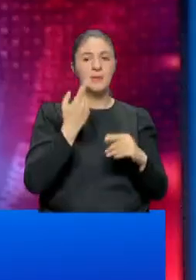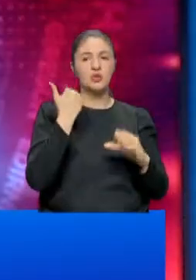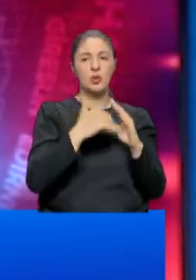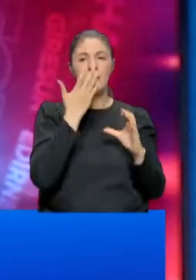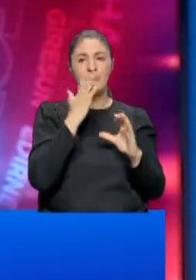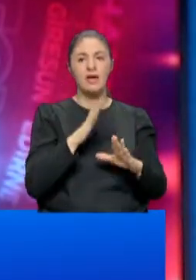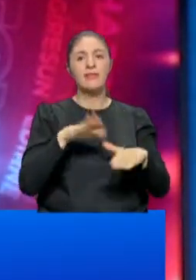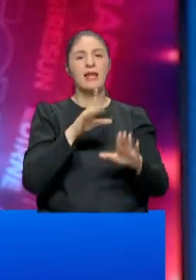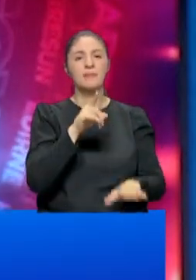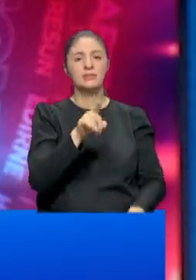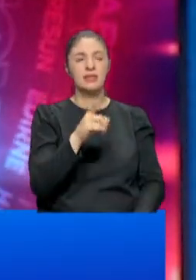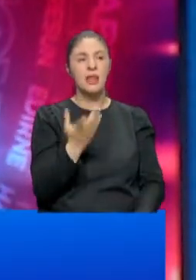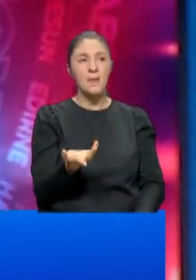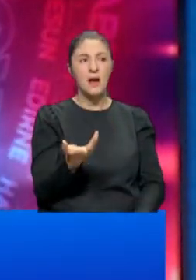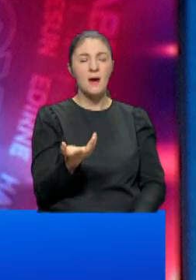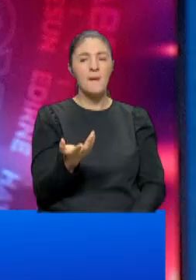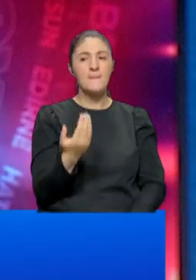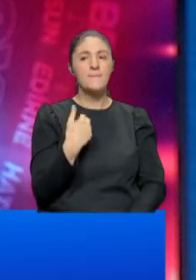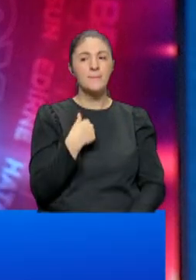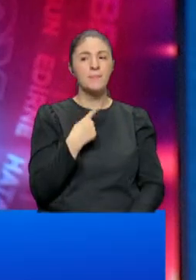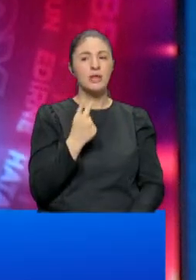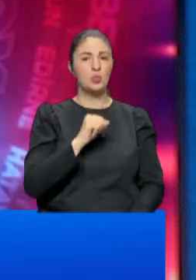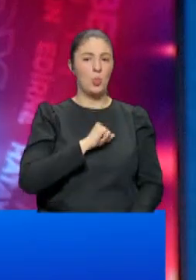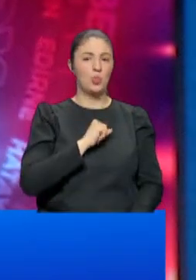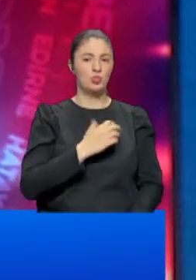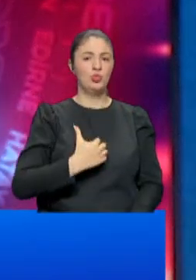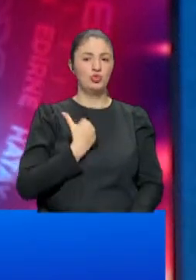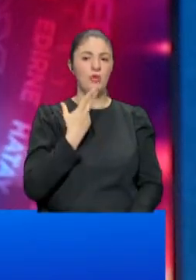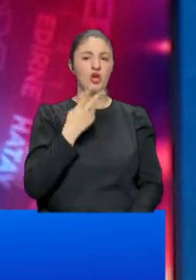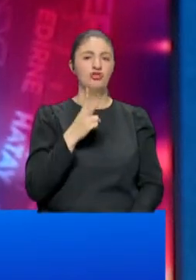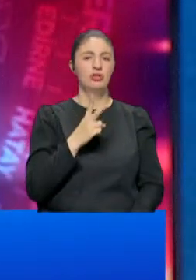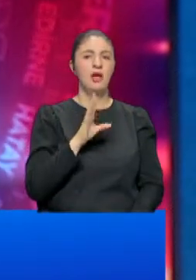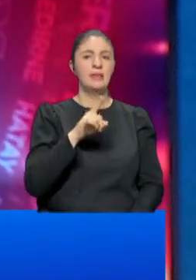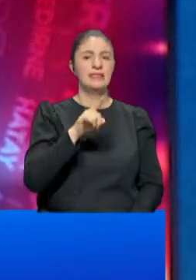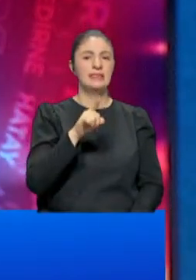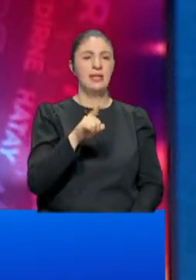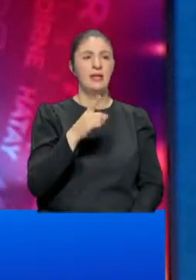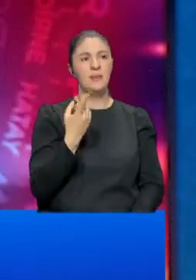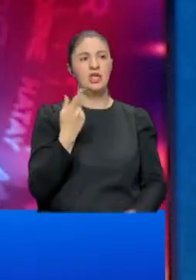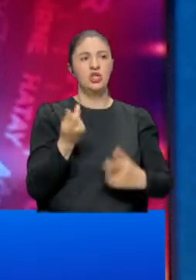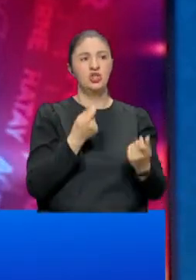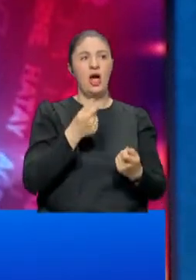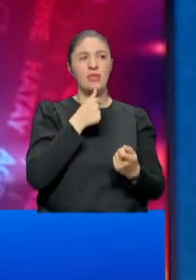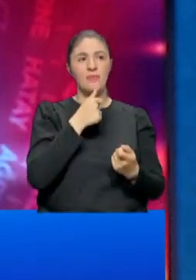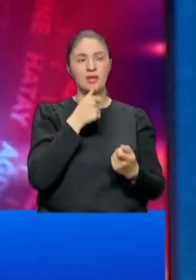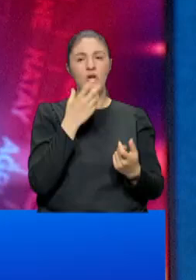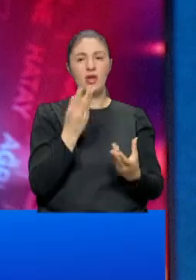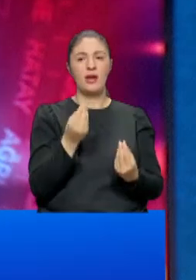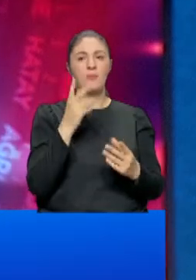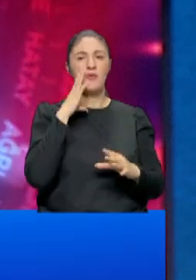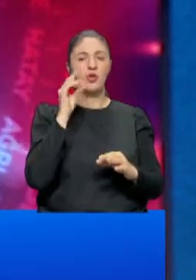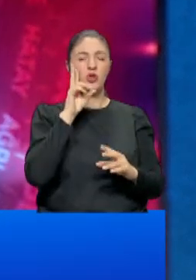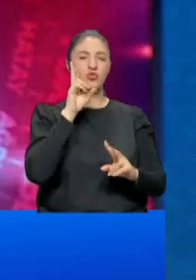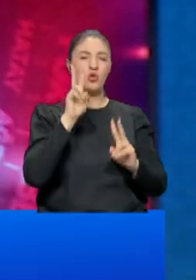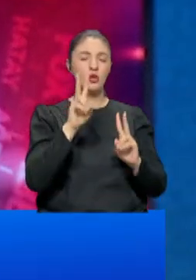bir yorum bekliyor değilim sizden ama ben biraz kaygılandıran Üzüldüm açıkçası ama sizden Yani bir iş adamı profesyonel olarak da